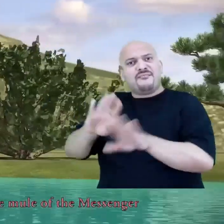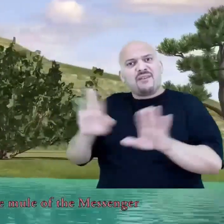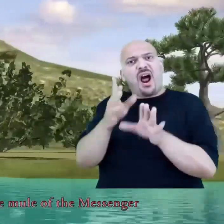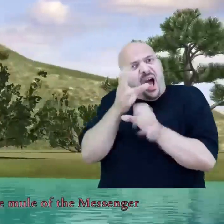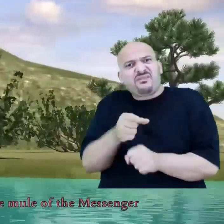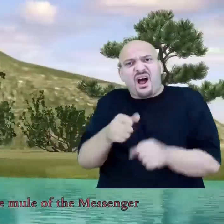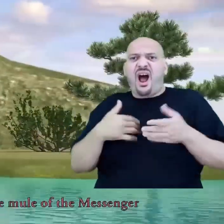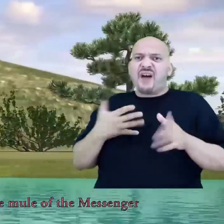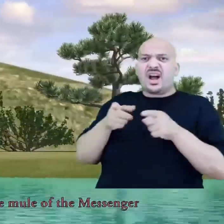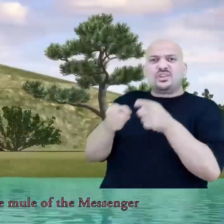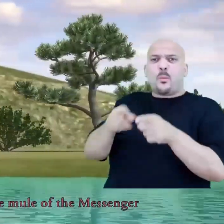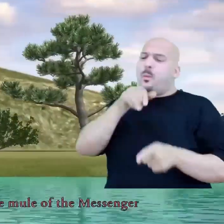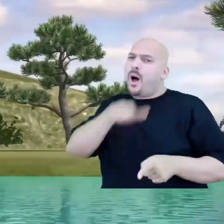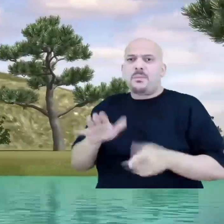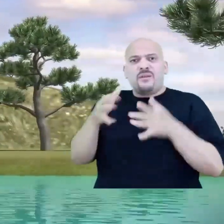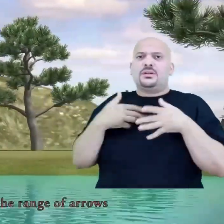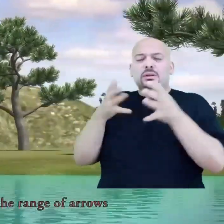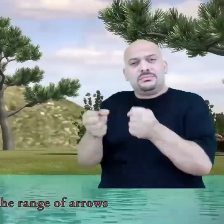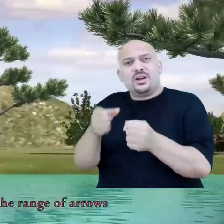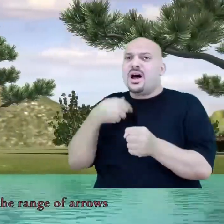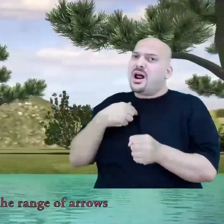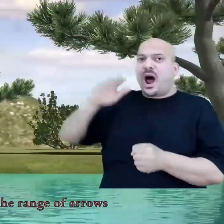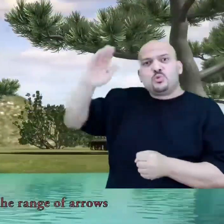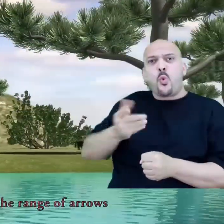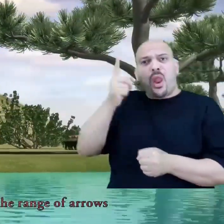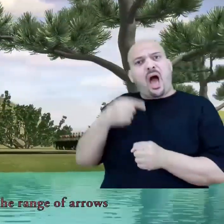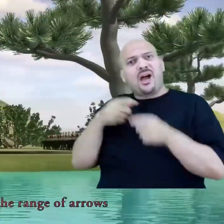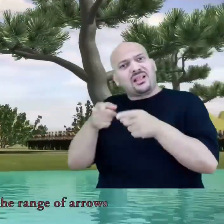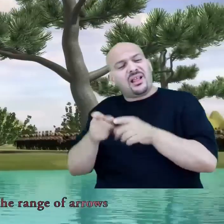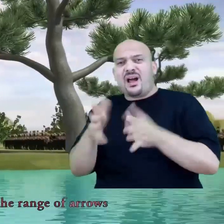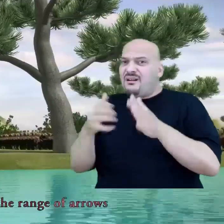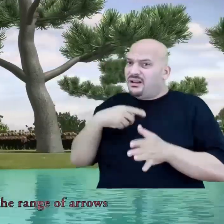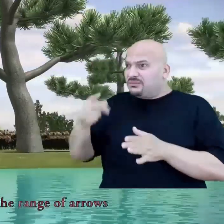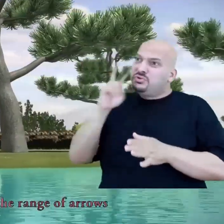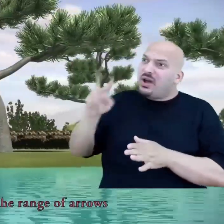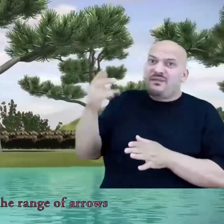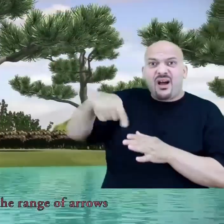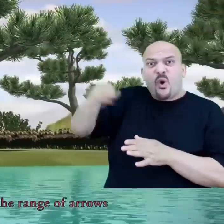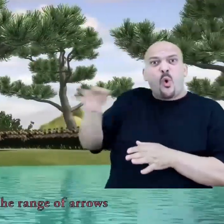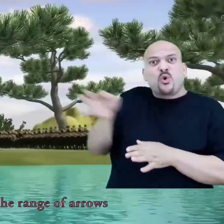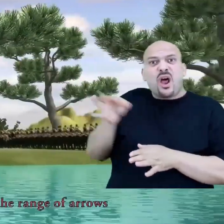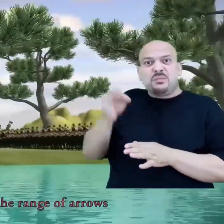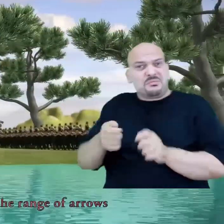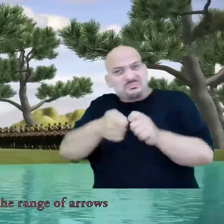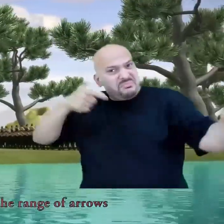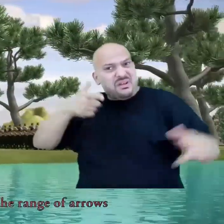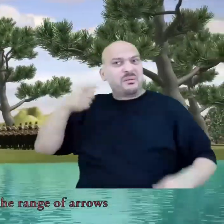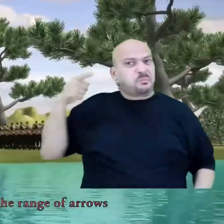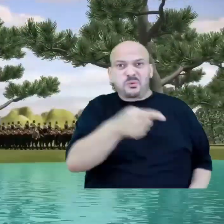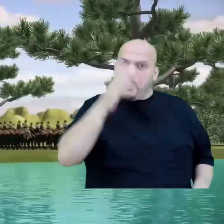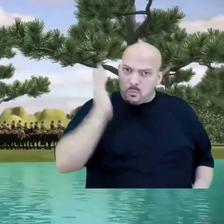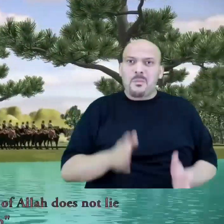رسول الله خوفاً عليه. قال العباس: يا رسول الله، أنت في مرمى